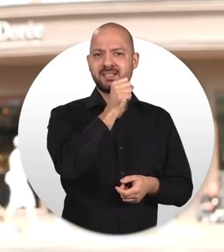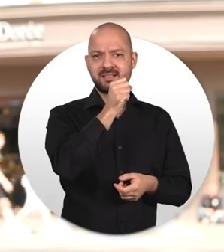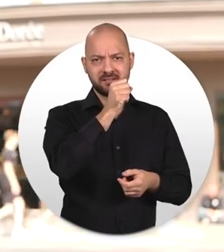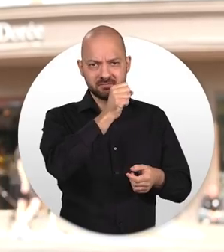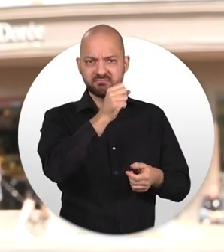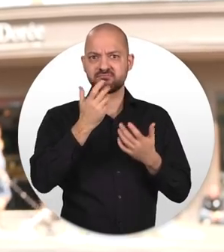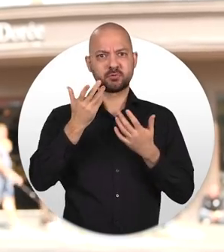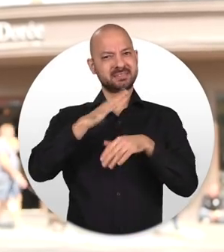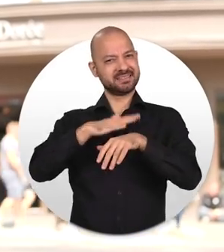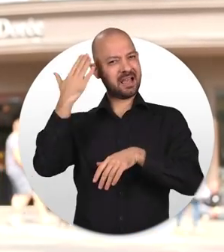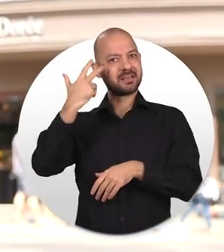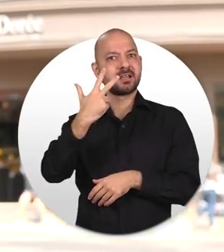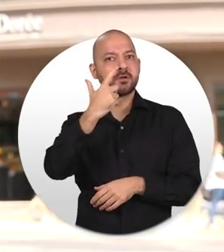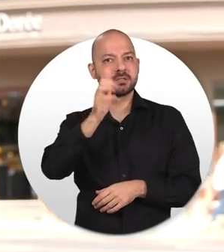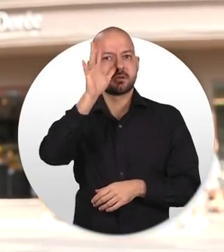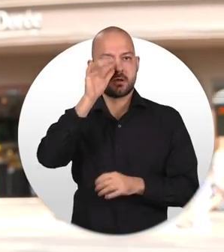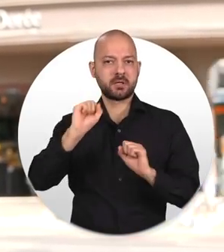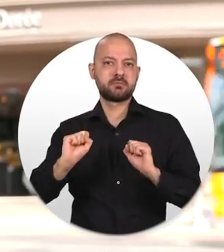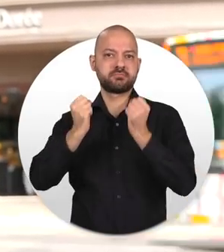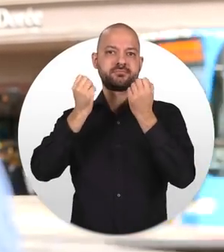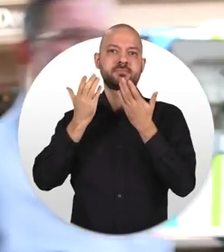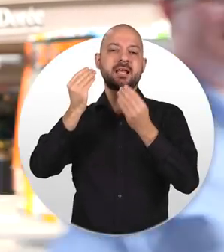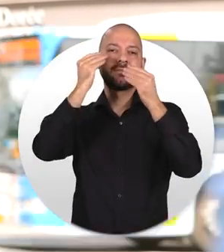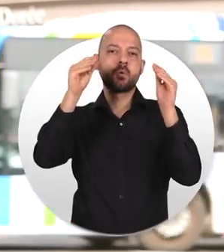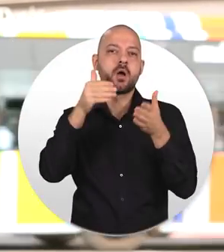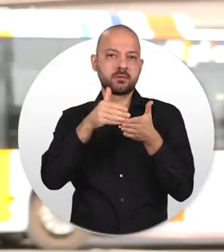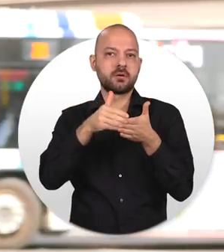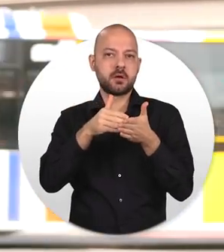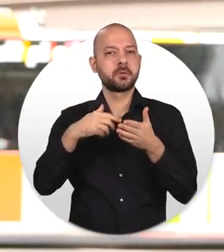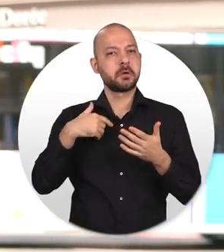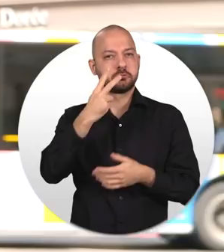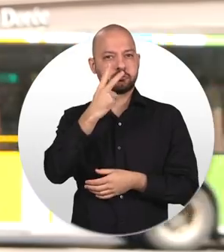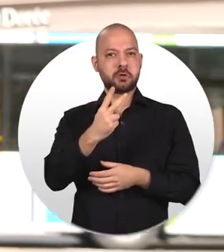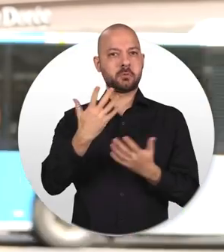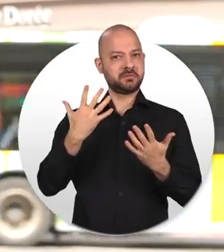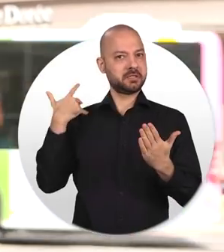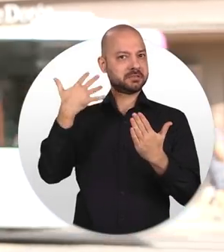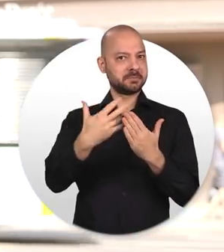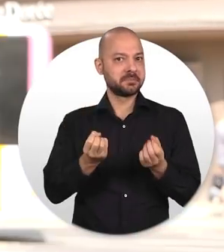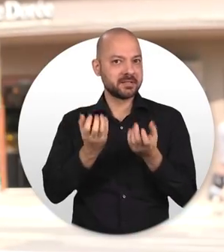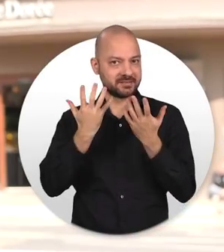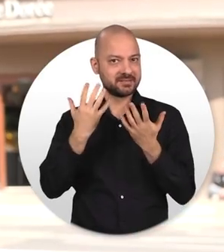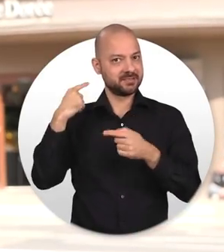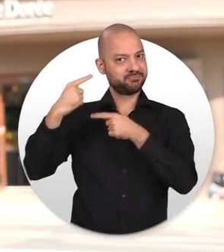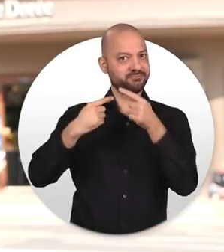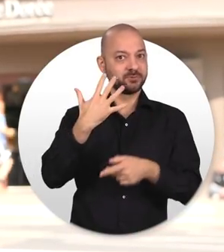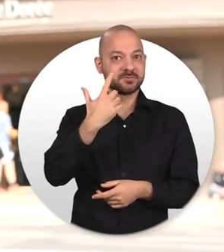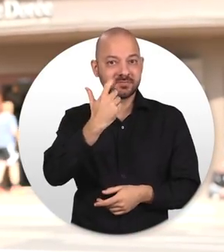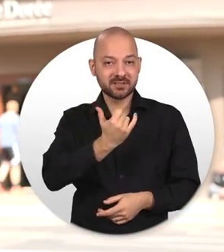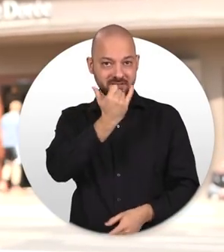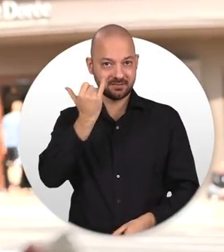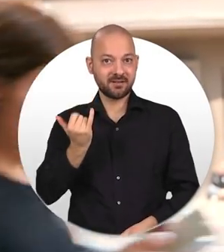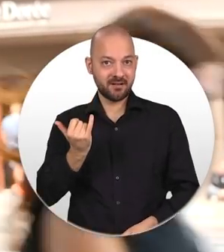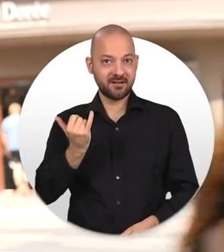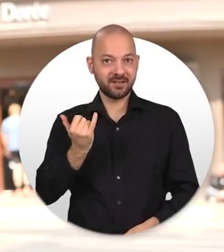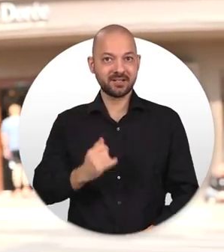den 23. April gibt Info-Handicap gegründet. Was sich an den letzten 25 Jahren bei Info-Handicap so aufgespielt hat, das gehen